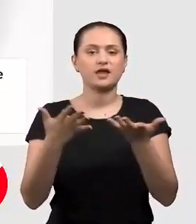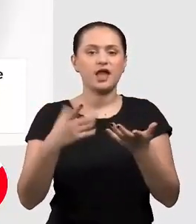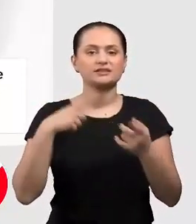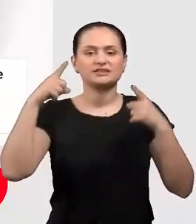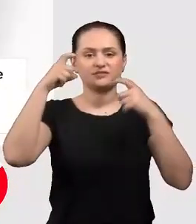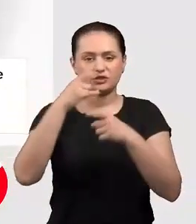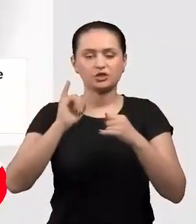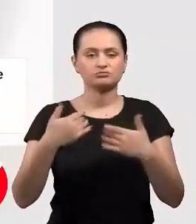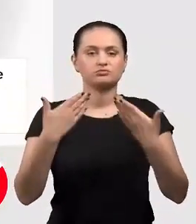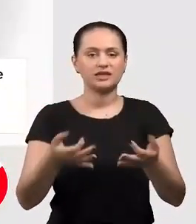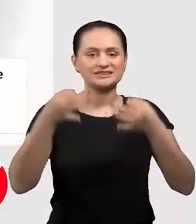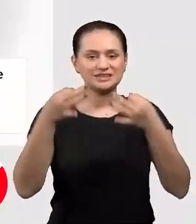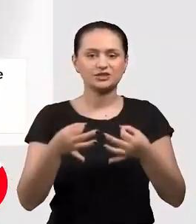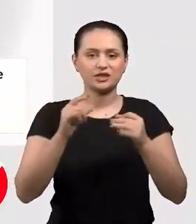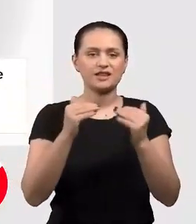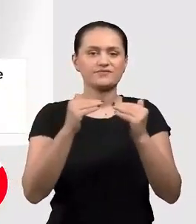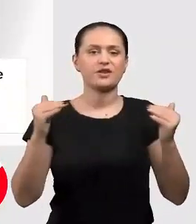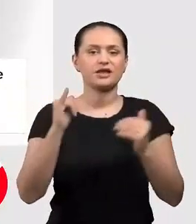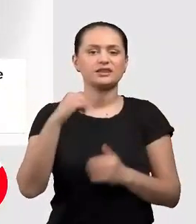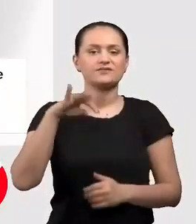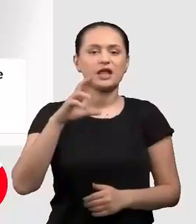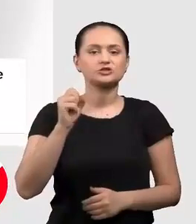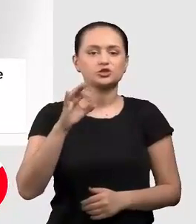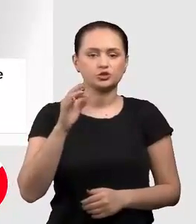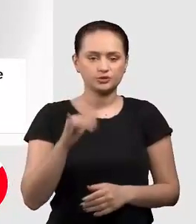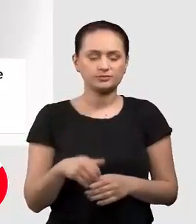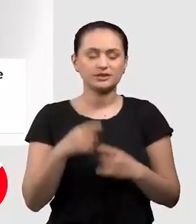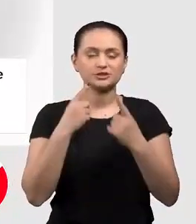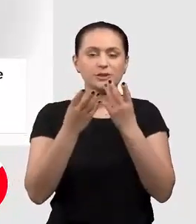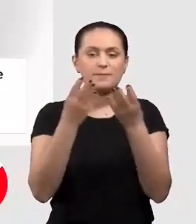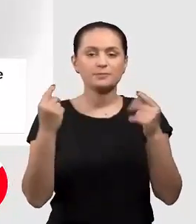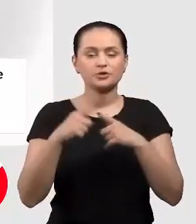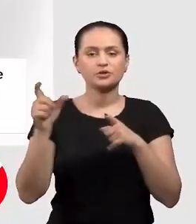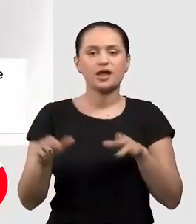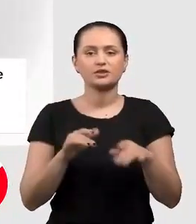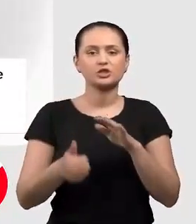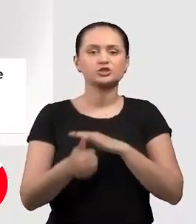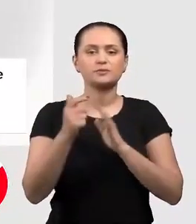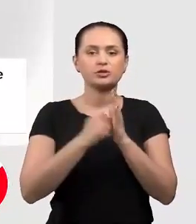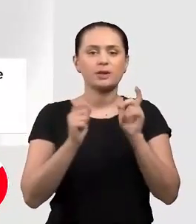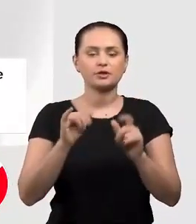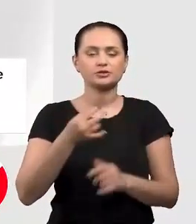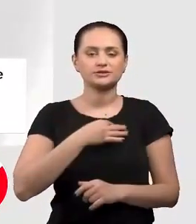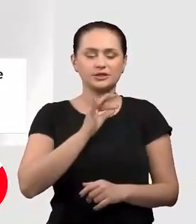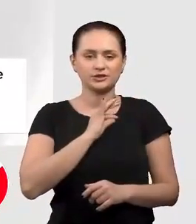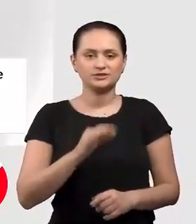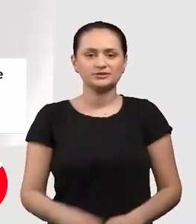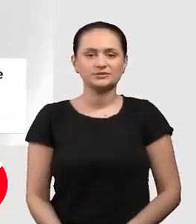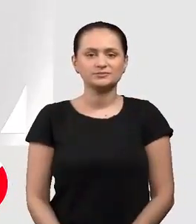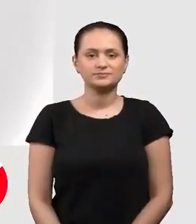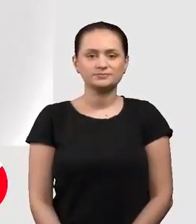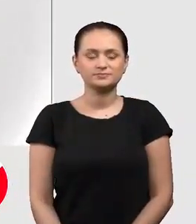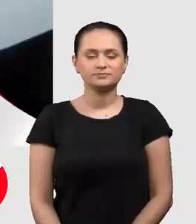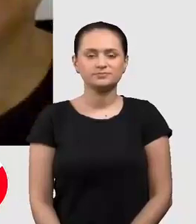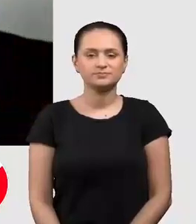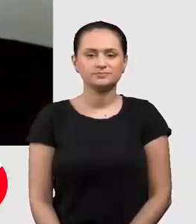aflate în dificultate și asigurarea securității la nivelul infrastructurii critice. Discut mai multe despre ceea ce se va întâmpla cu Florin Jipa, editor șef